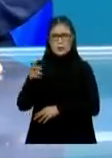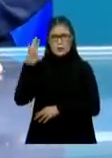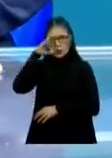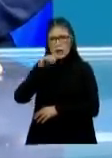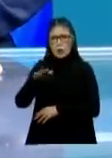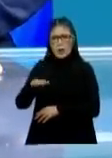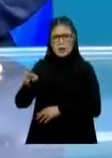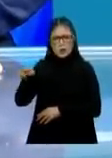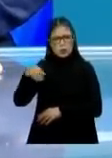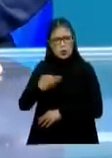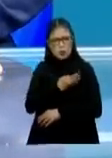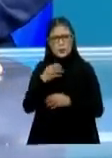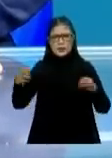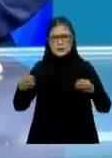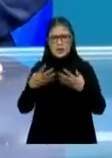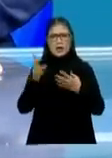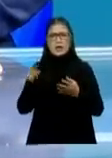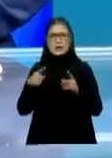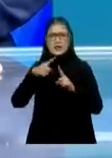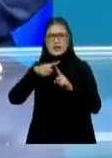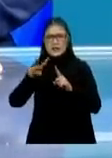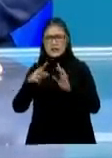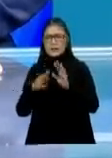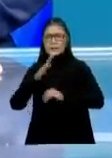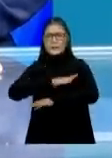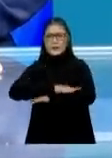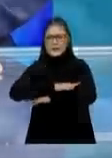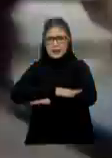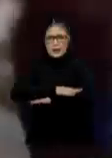korban kecelakaan dari tayangan berita televisi.